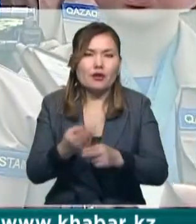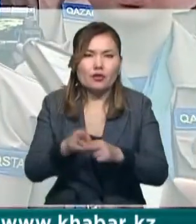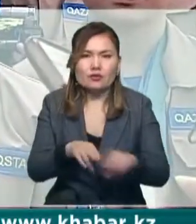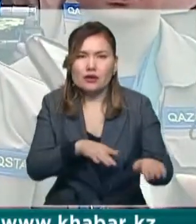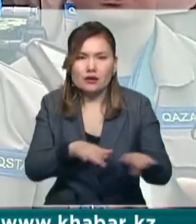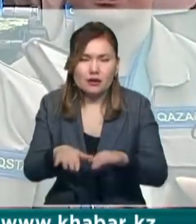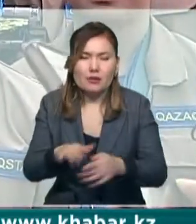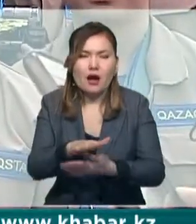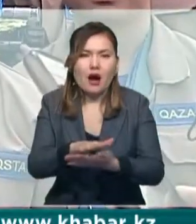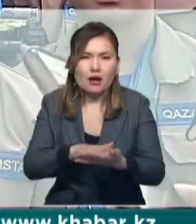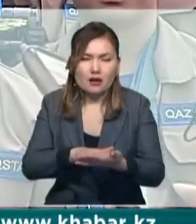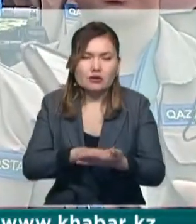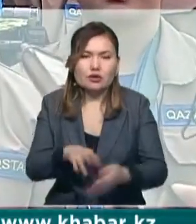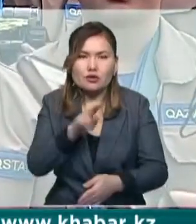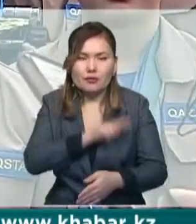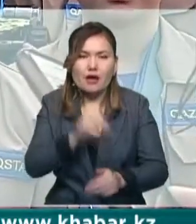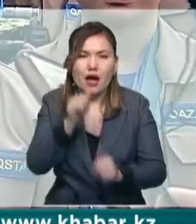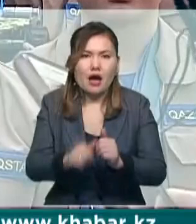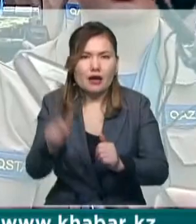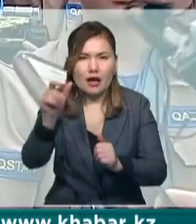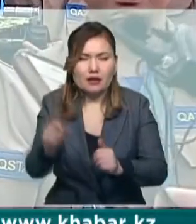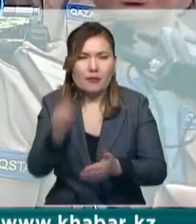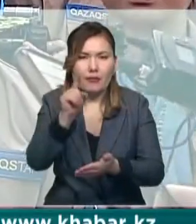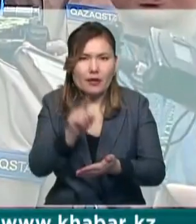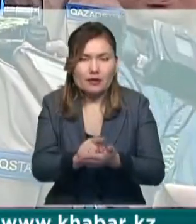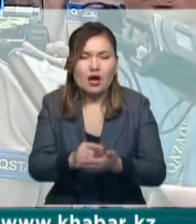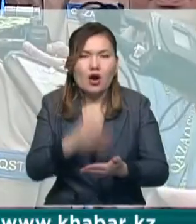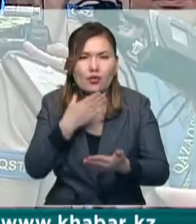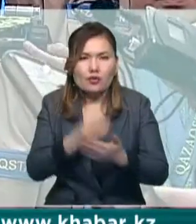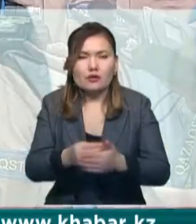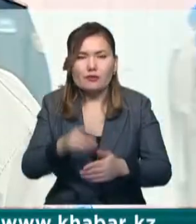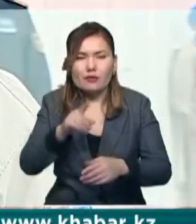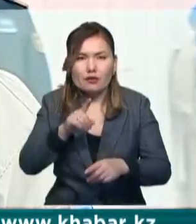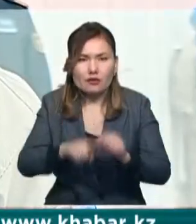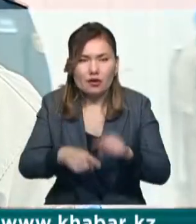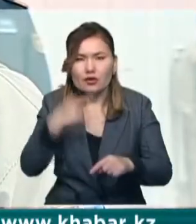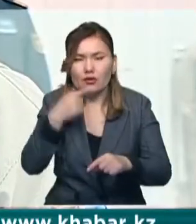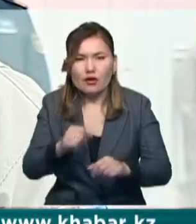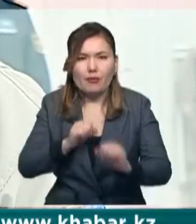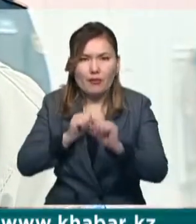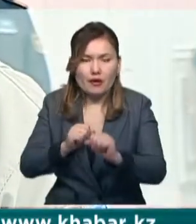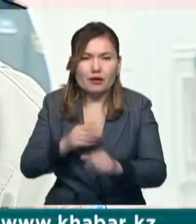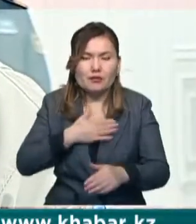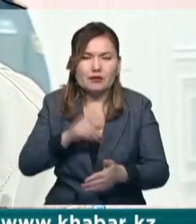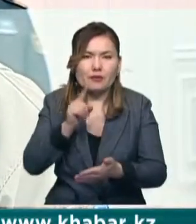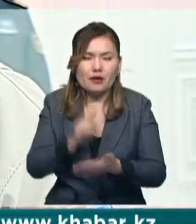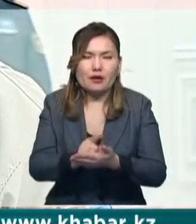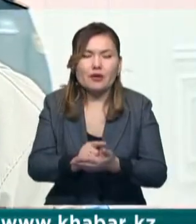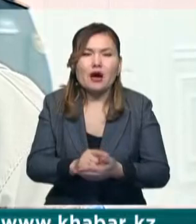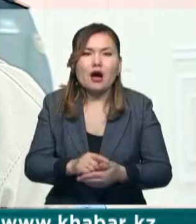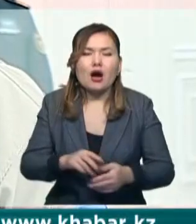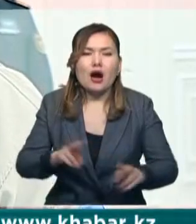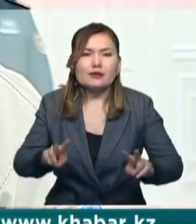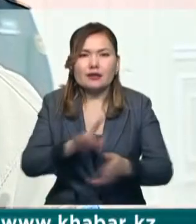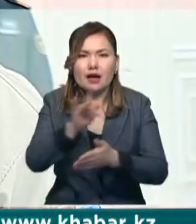іс-шараны ары қарай жалғастыру әр қайсымыздың отан азаматтарының парызы. Осы еріктілер жылында біздің Нұр Сұлтан қалалық